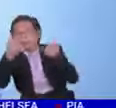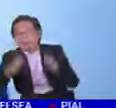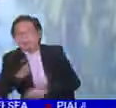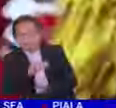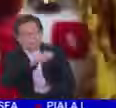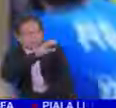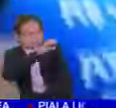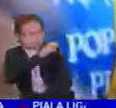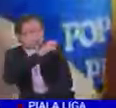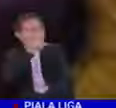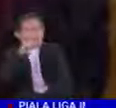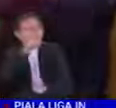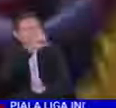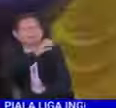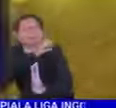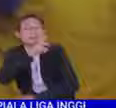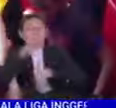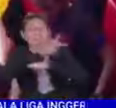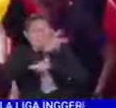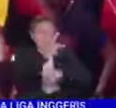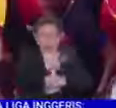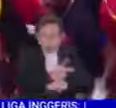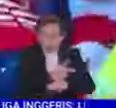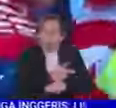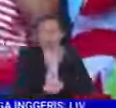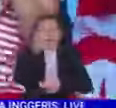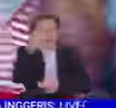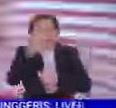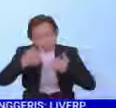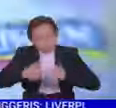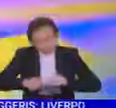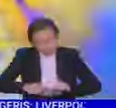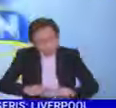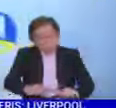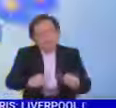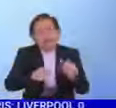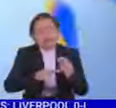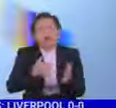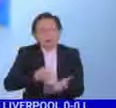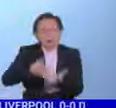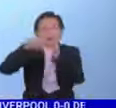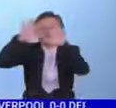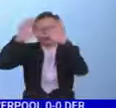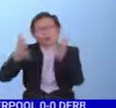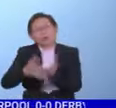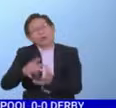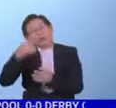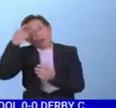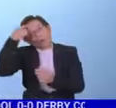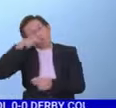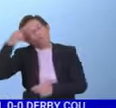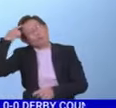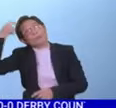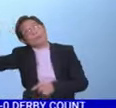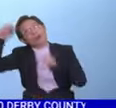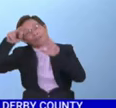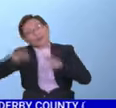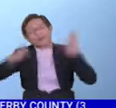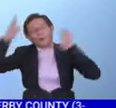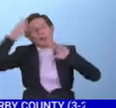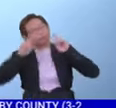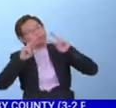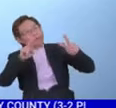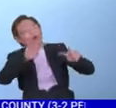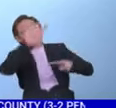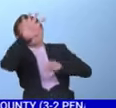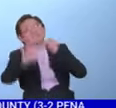jurulatih kebangsaan. Selama 20 tahun, RTM tidak pernah terlepas menyiarkan perlawanan Piala Dunia dalam usaha memenuhi impian rakyat Malaysia menonton kejohanan 4